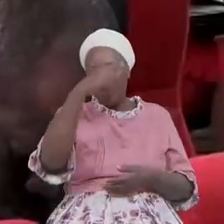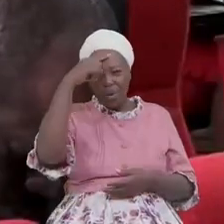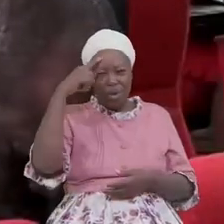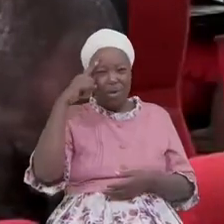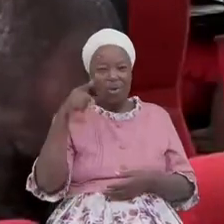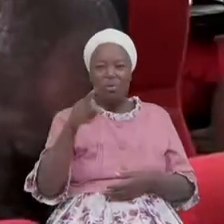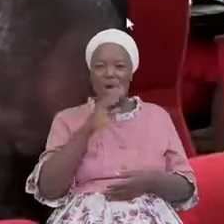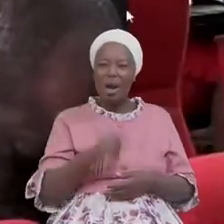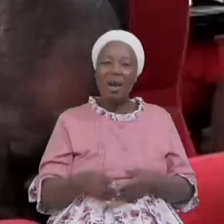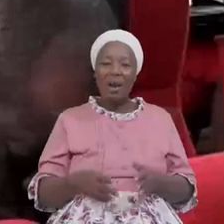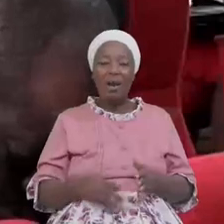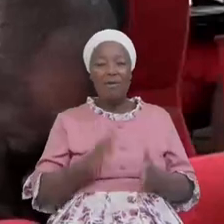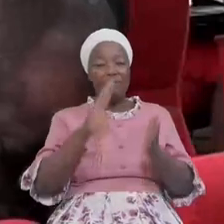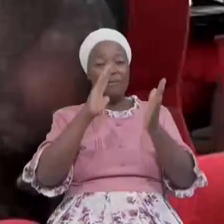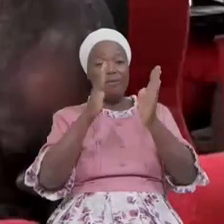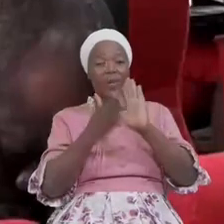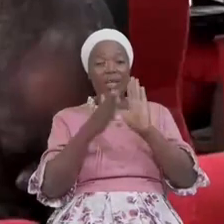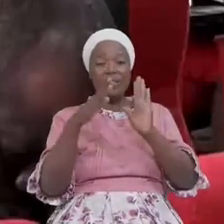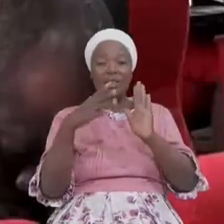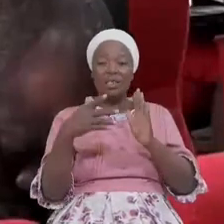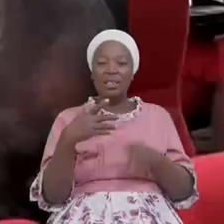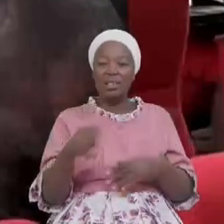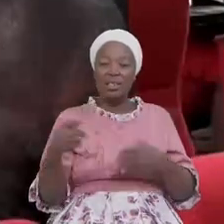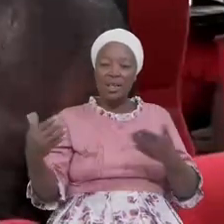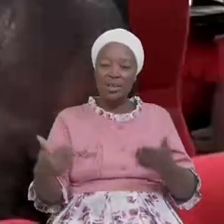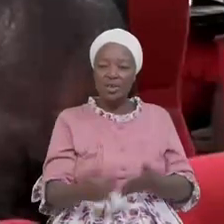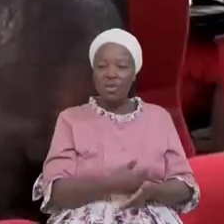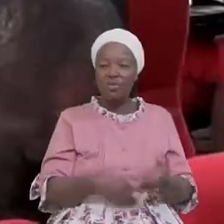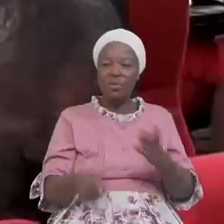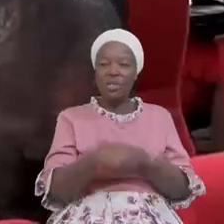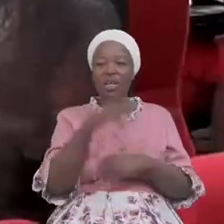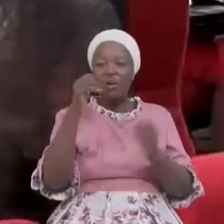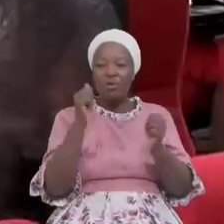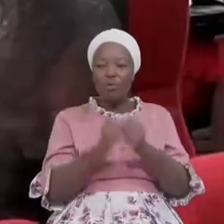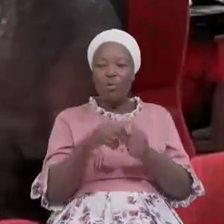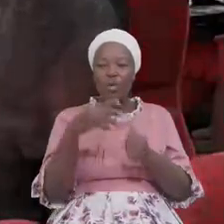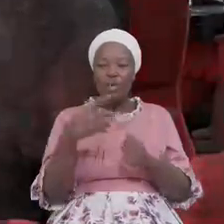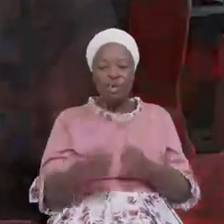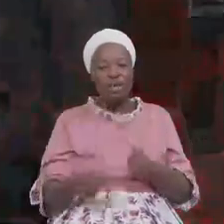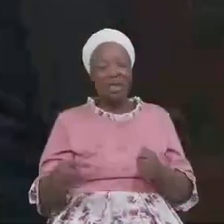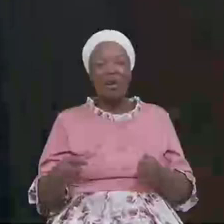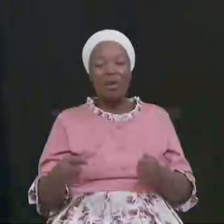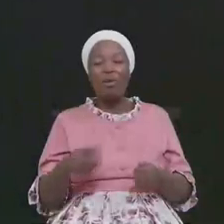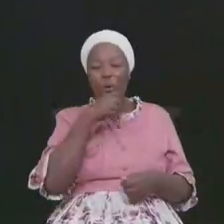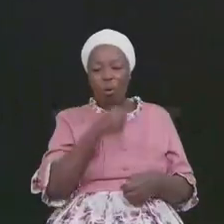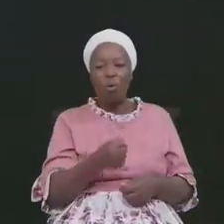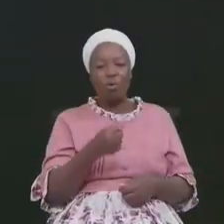tu affrontes le nouveau jour avec l'ancienne perspective. Mais si tu